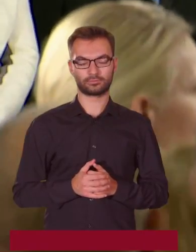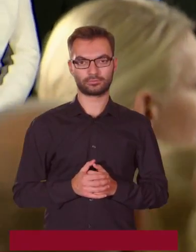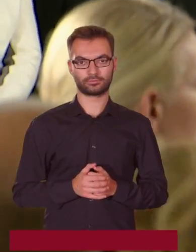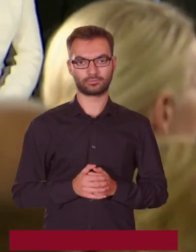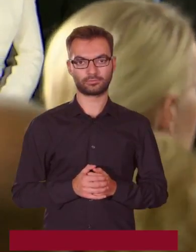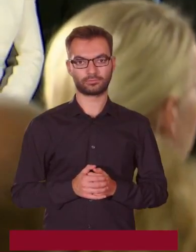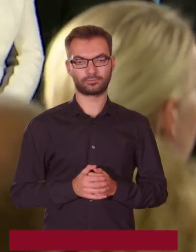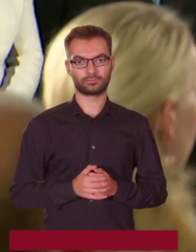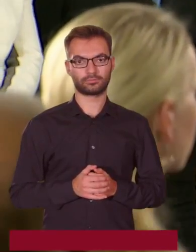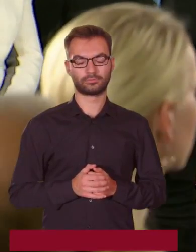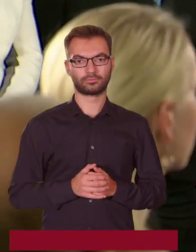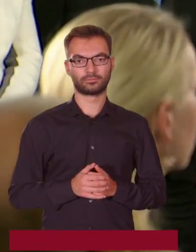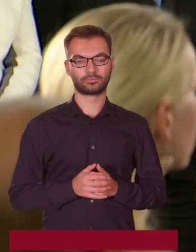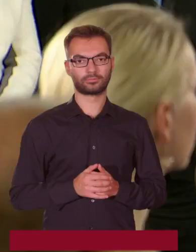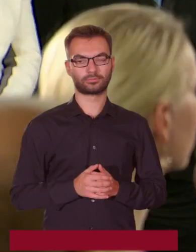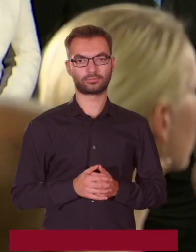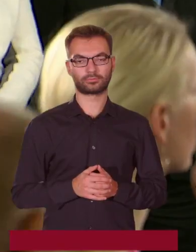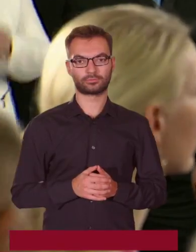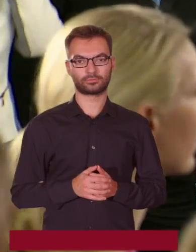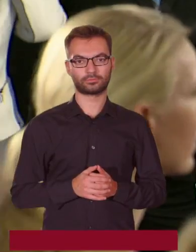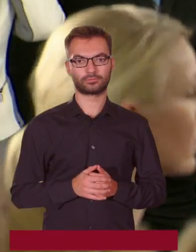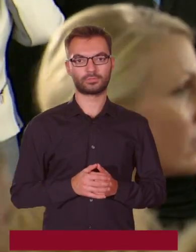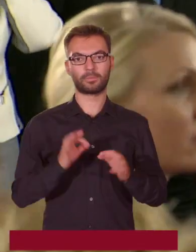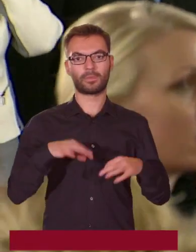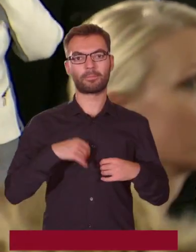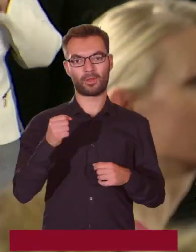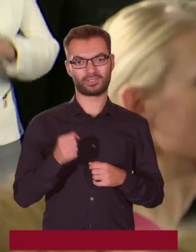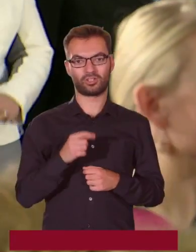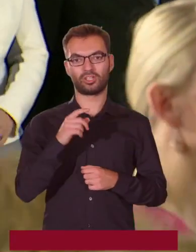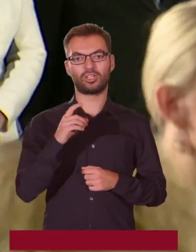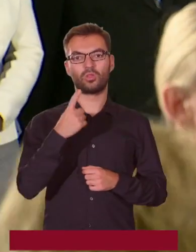Czy pan poseł Grzegorz Karol Długi jest na sali?